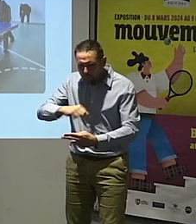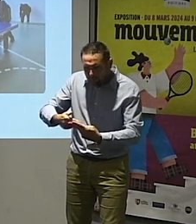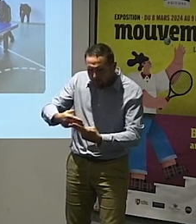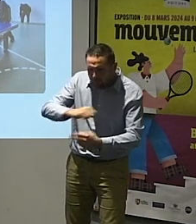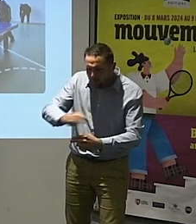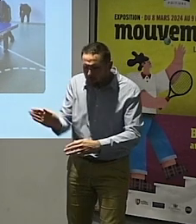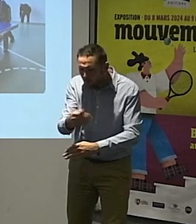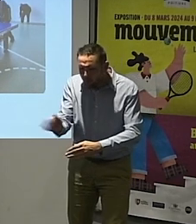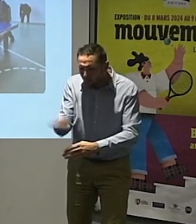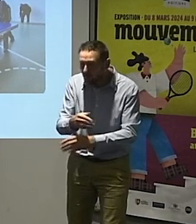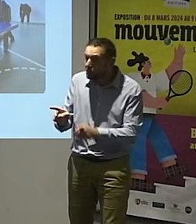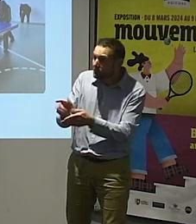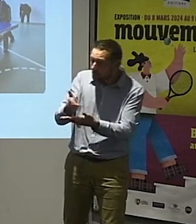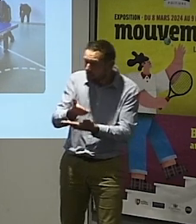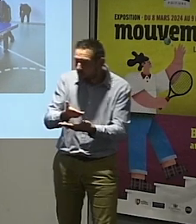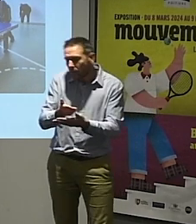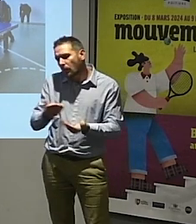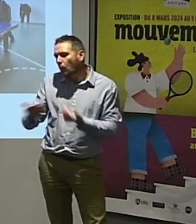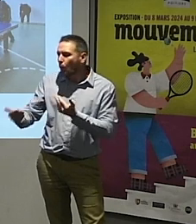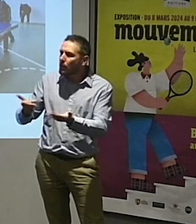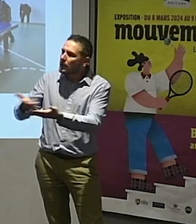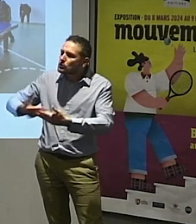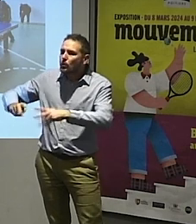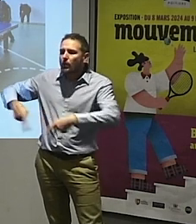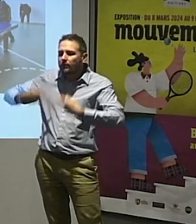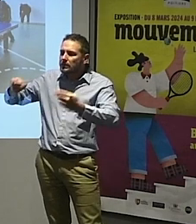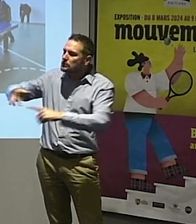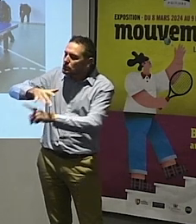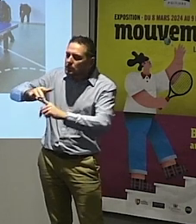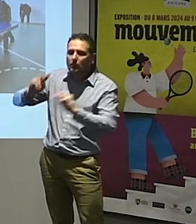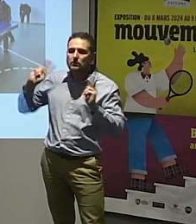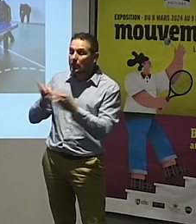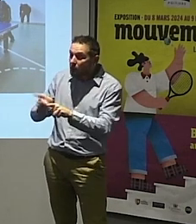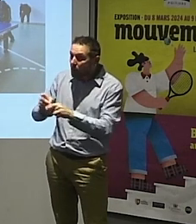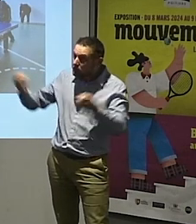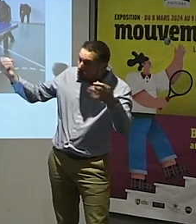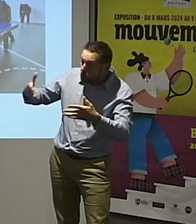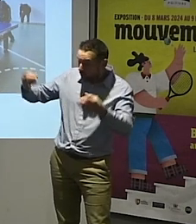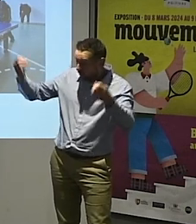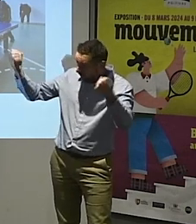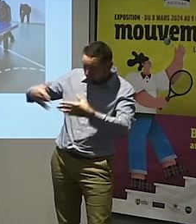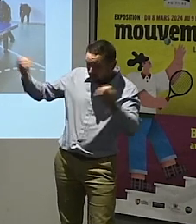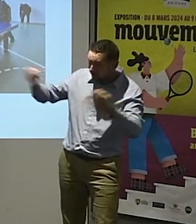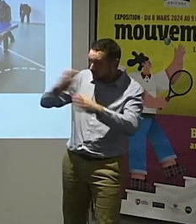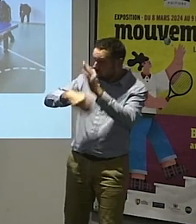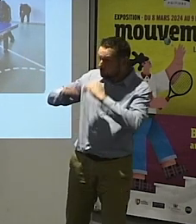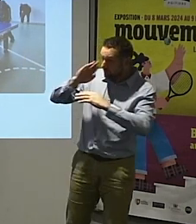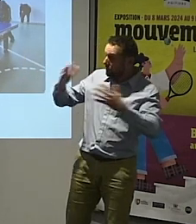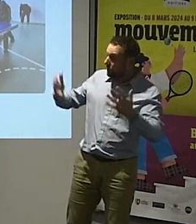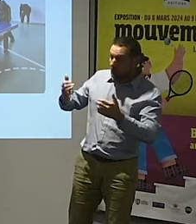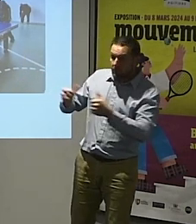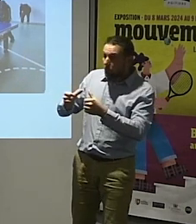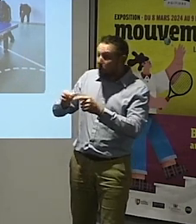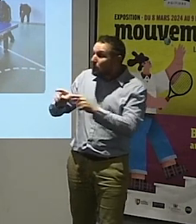faire face à des situations imprévisibles. Le tennis de table est une très bonne école là-dessus. On fait face à des situations imprévisibles, on ne sait jamais ce que va